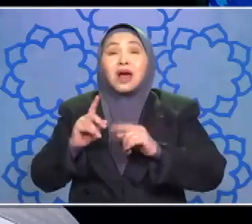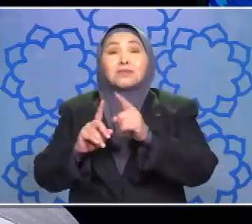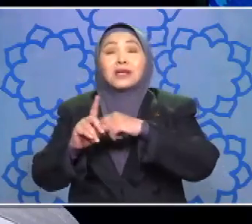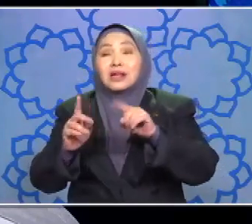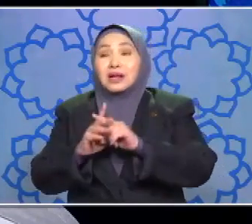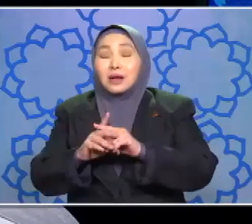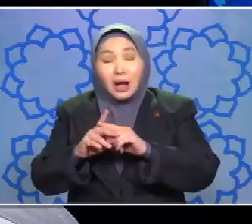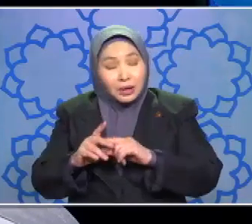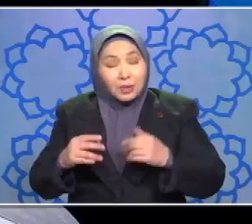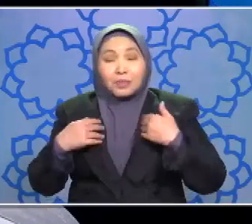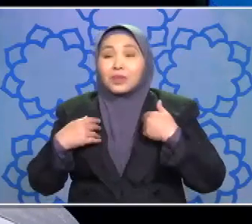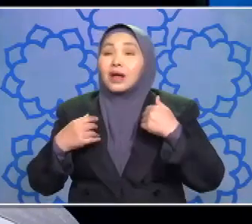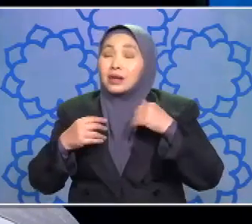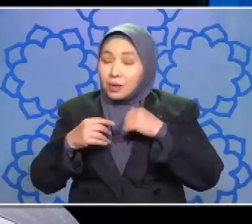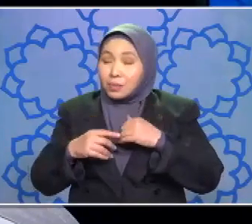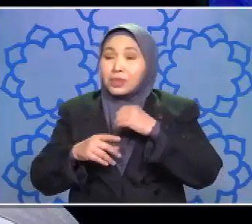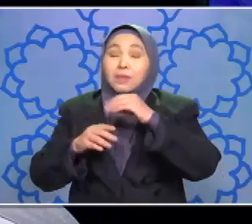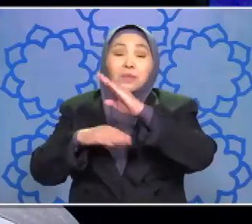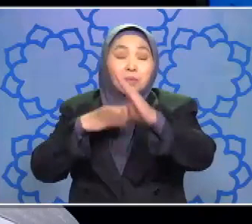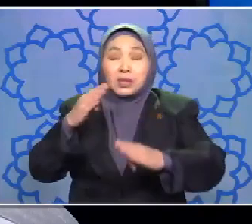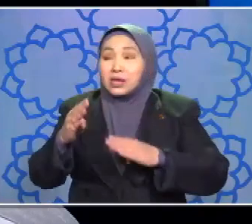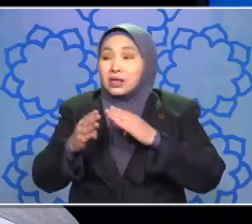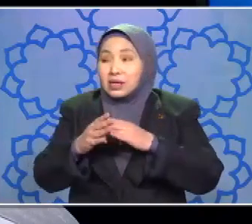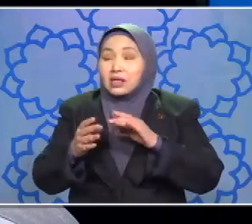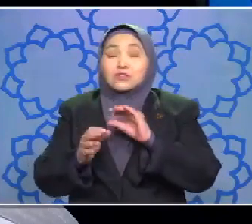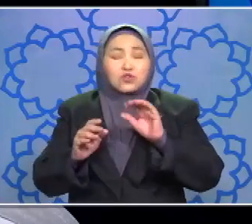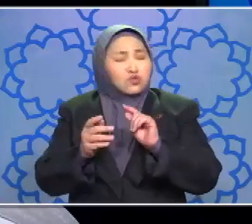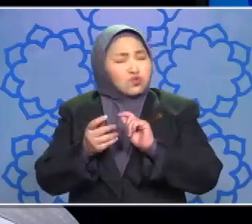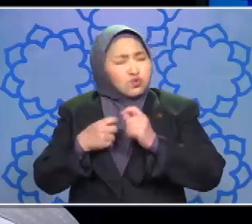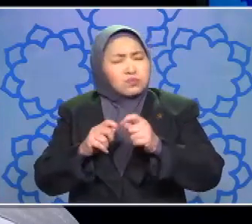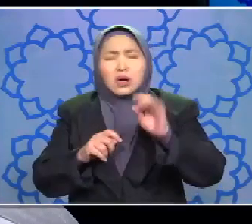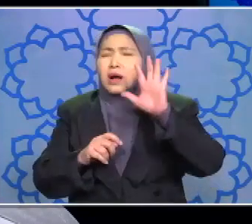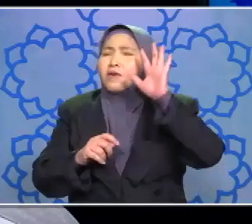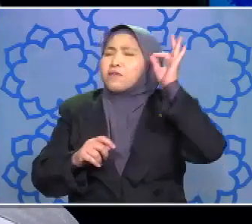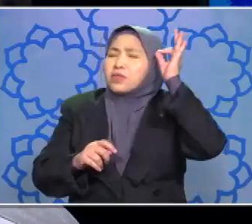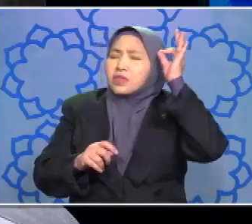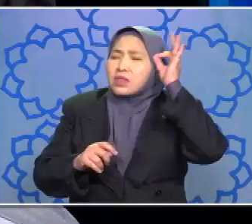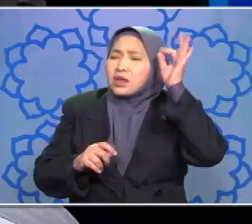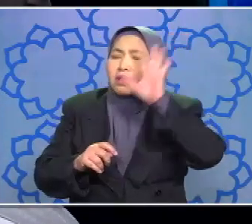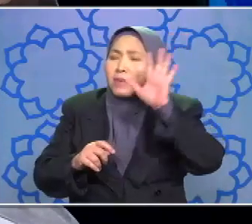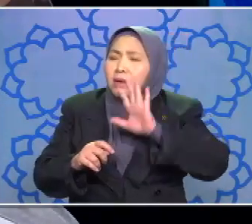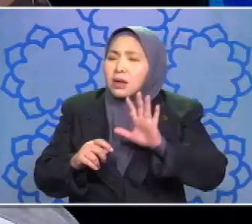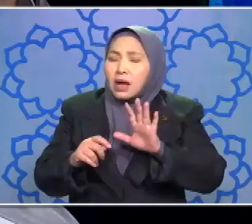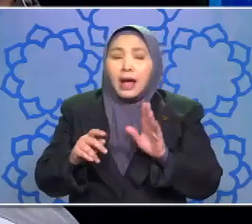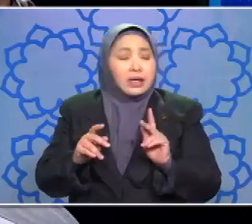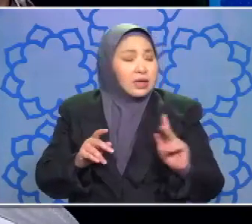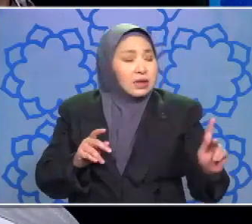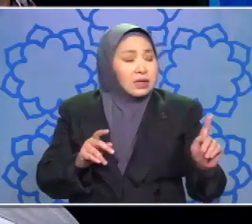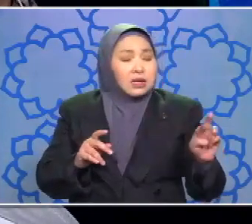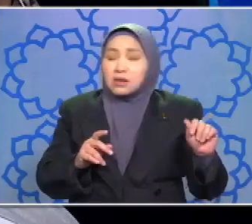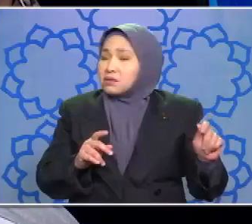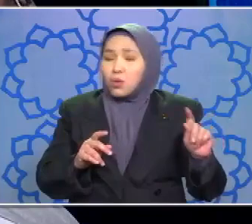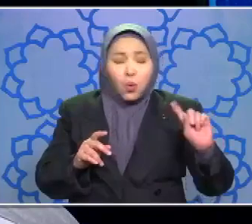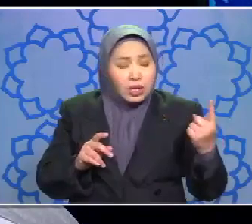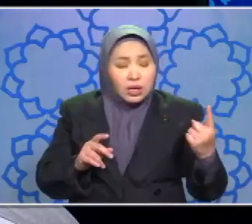stabil. Cuba bayangkan, bukan bayang-bayang ya. Cuba bayangkan kalau tidak bayang-bayang sebelah kiri sahaja. Betul. Dia tak ke kanan.